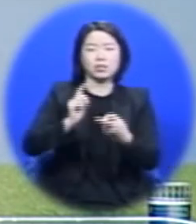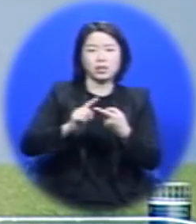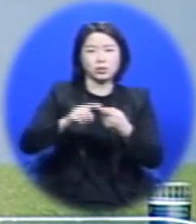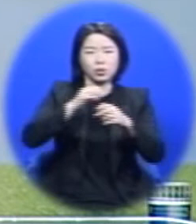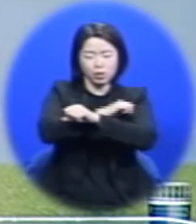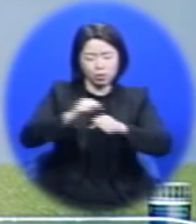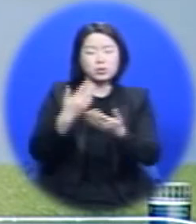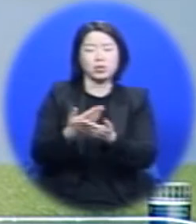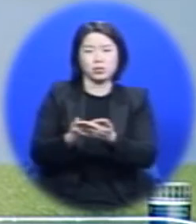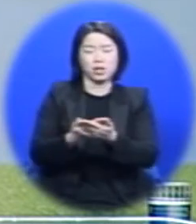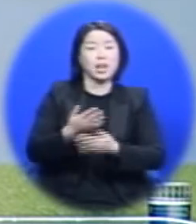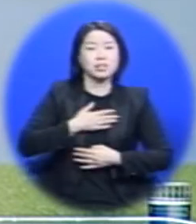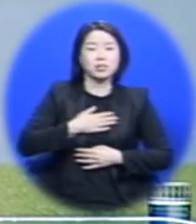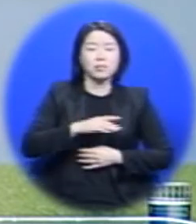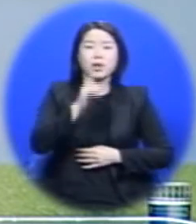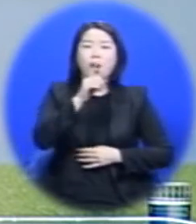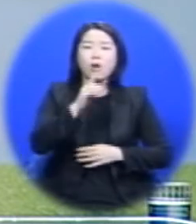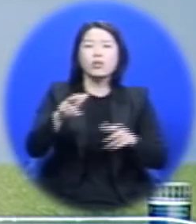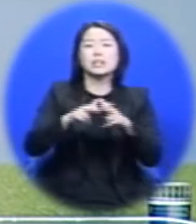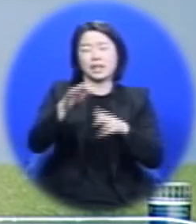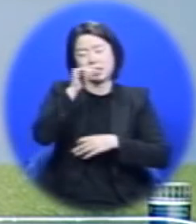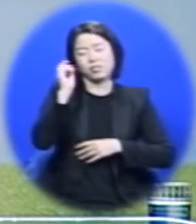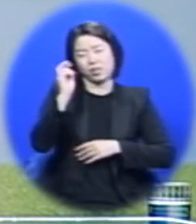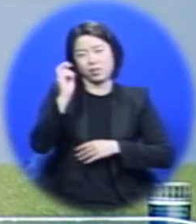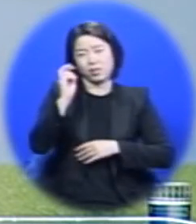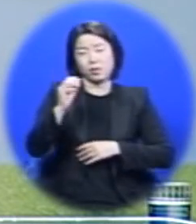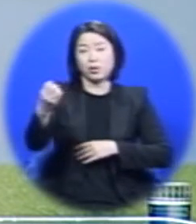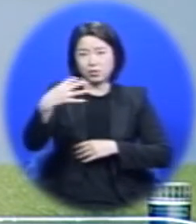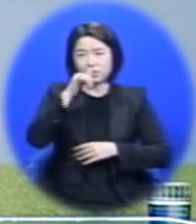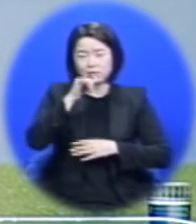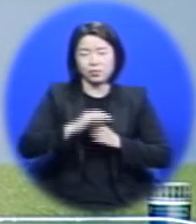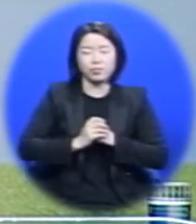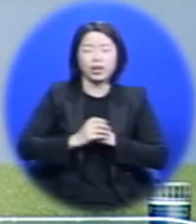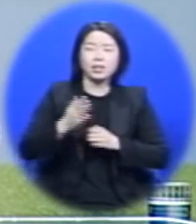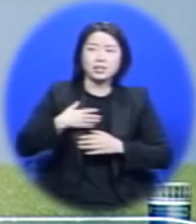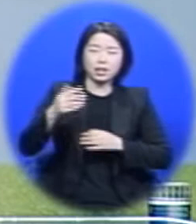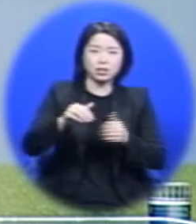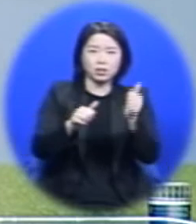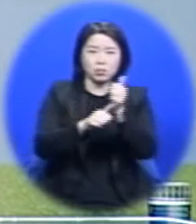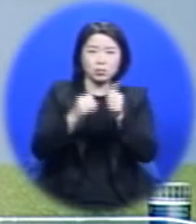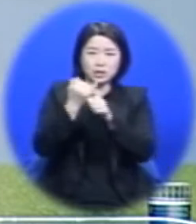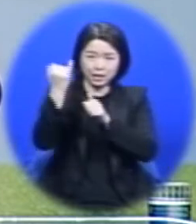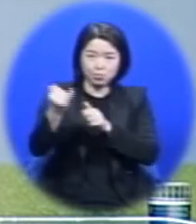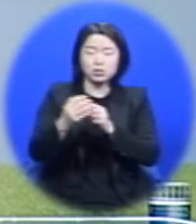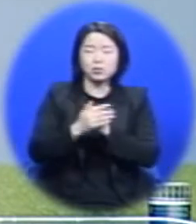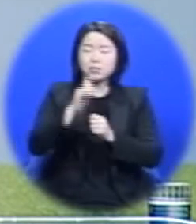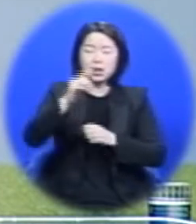용서해달라고. 그래서 저는 언어 장애가 있나 봐요 그러시더라고요. 제가 그 사모님의 그 이야기를 듣는데